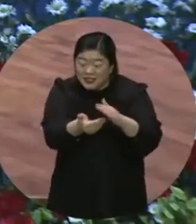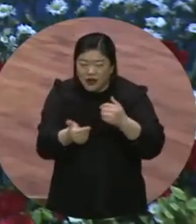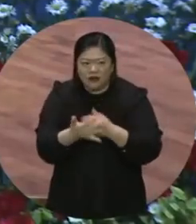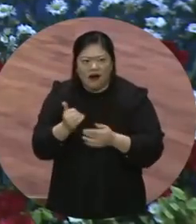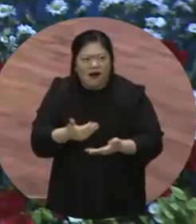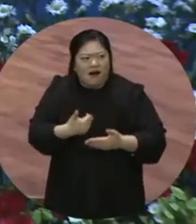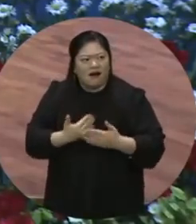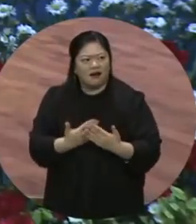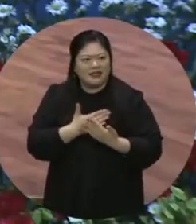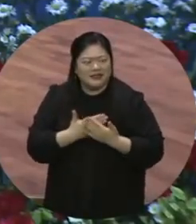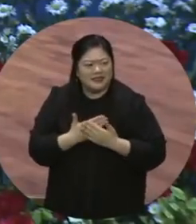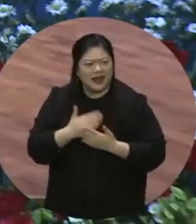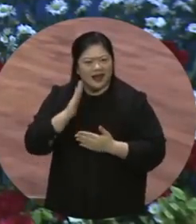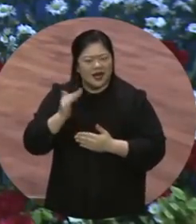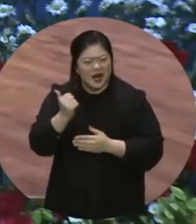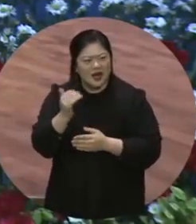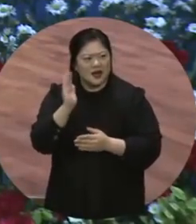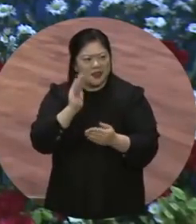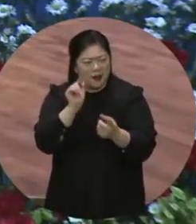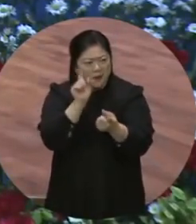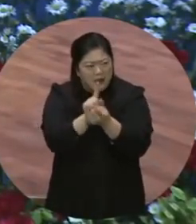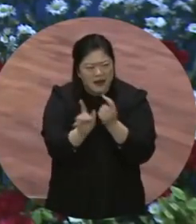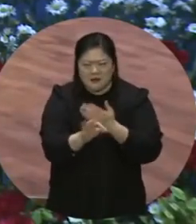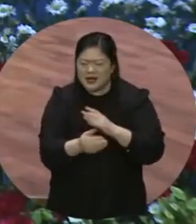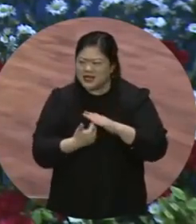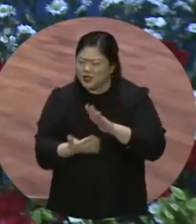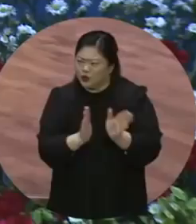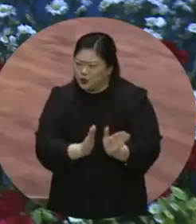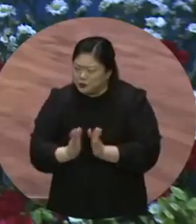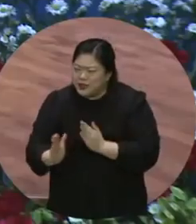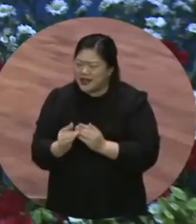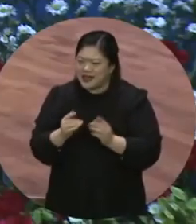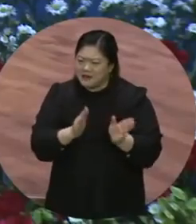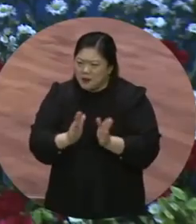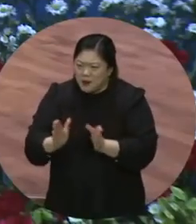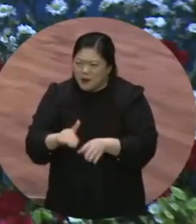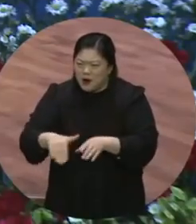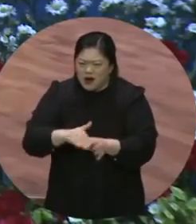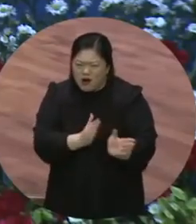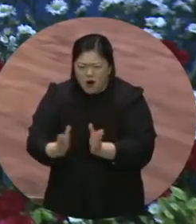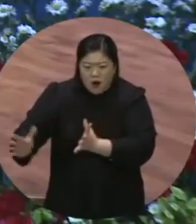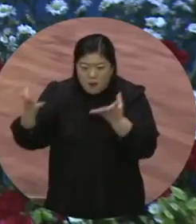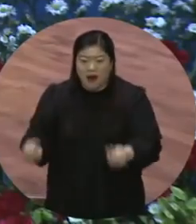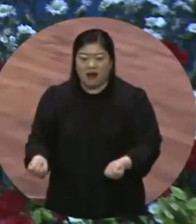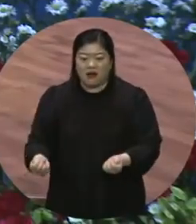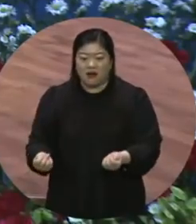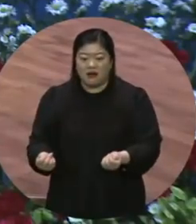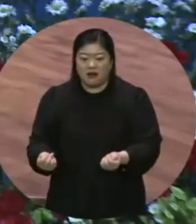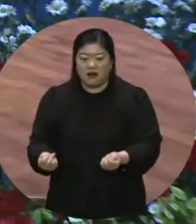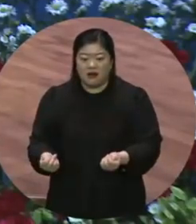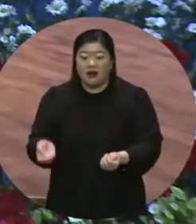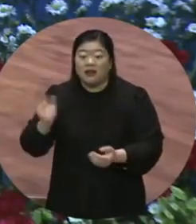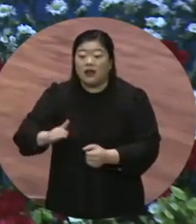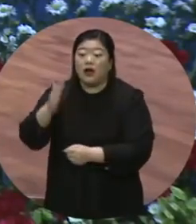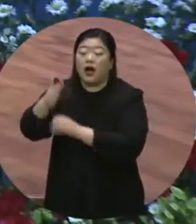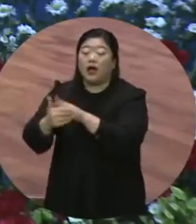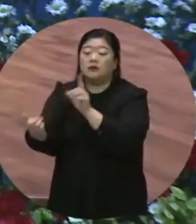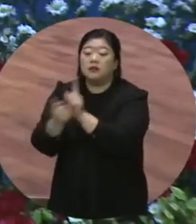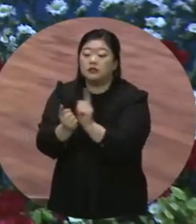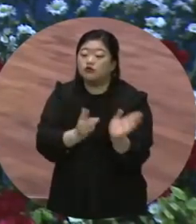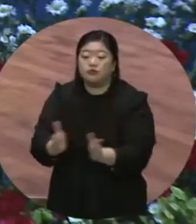전부터 긴장하지 않겠어요? 그럼 몇 시간 전에 준비해서 나가지 않겠어요? 하나님을 만나러 가서